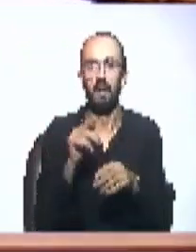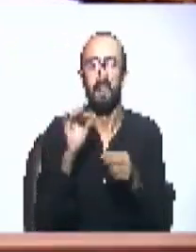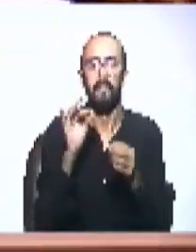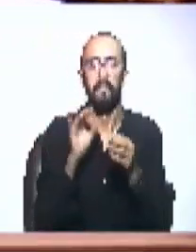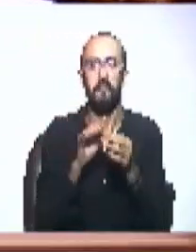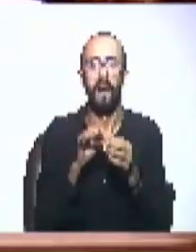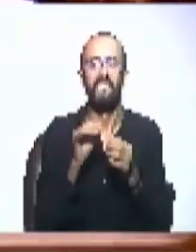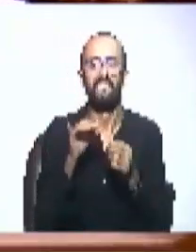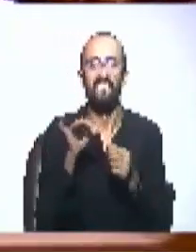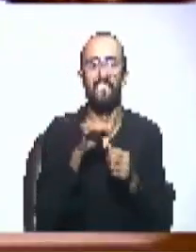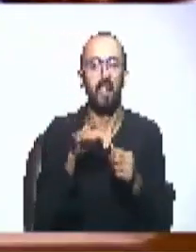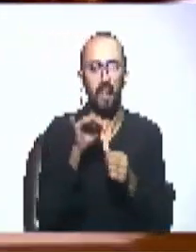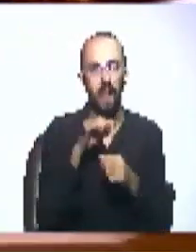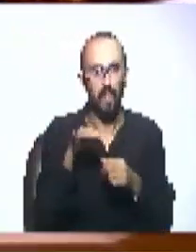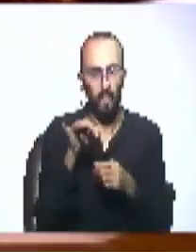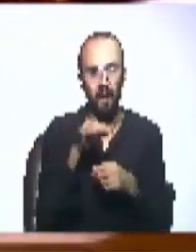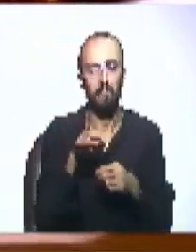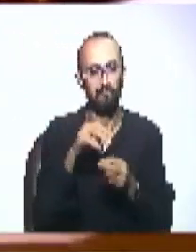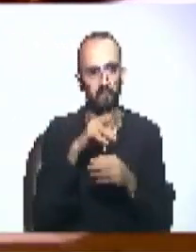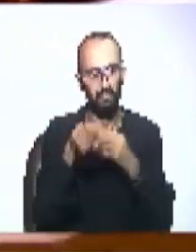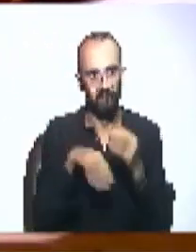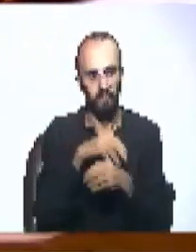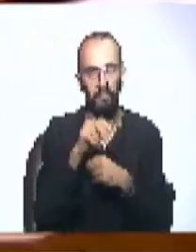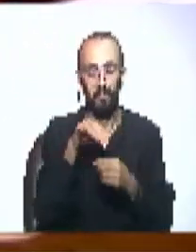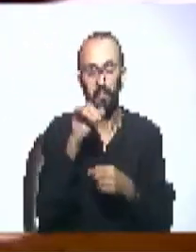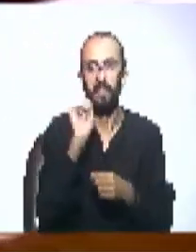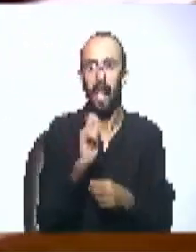ولورة وكزبرة ناشفة